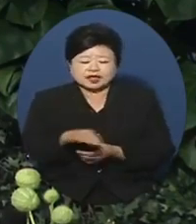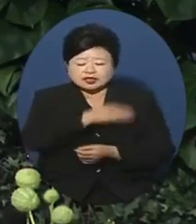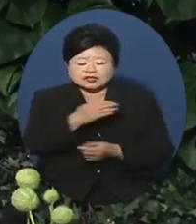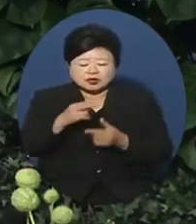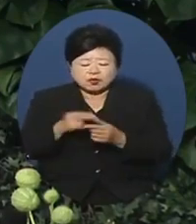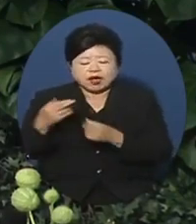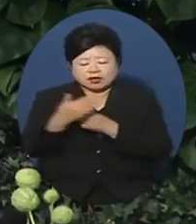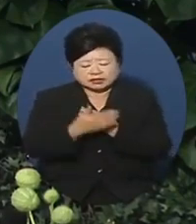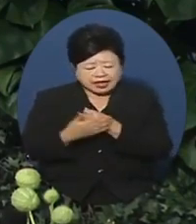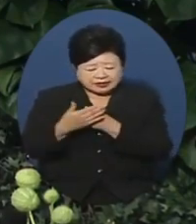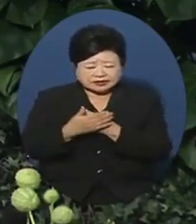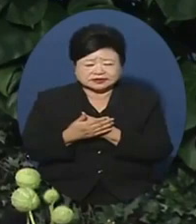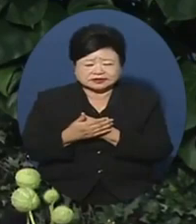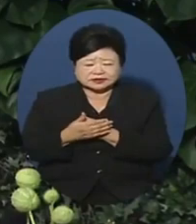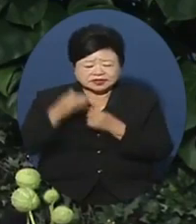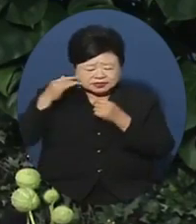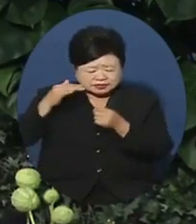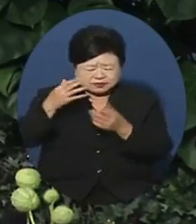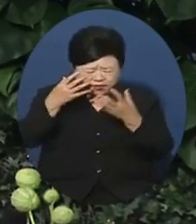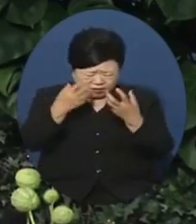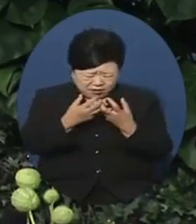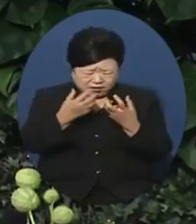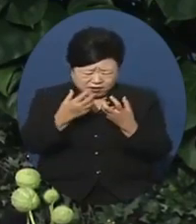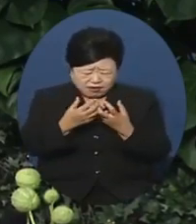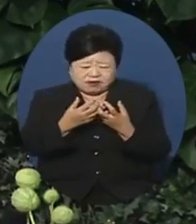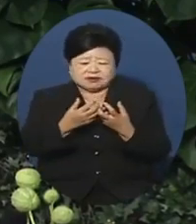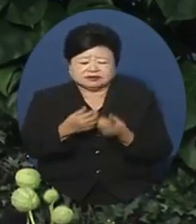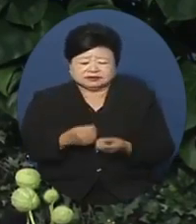능력과 은혜를 사무치도록